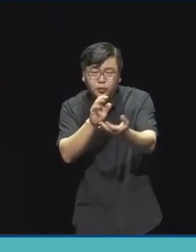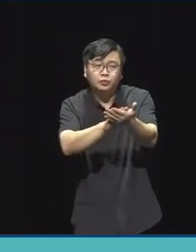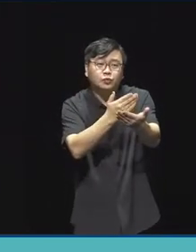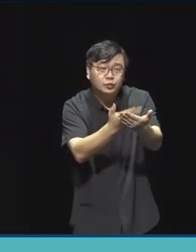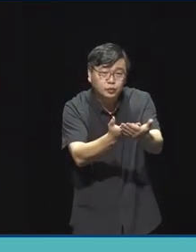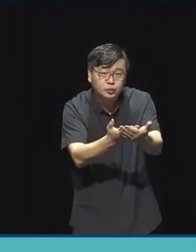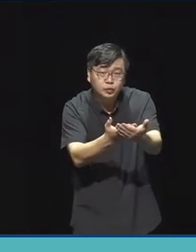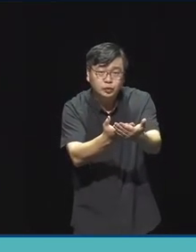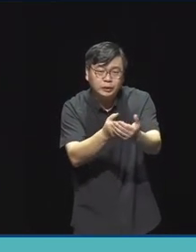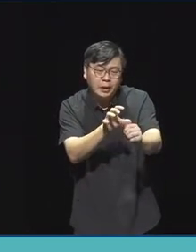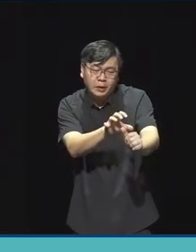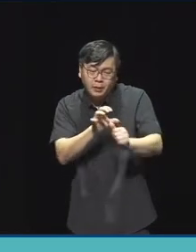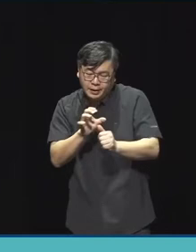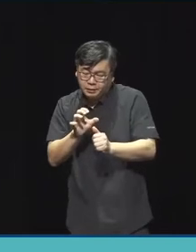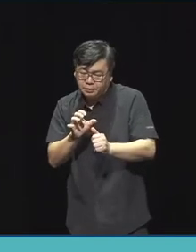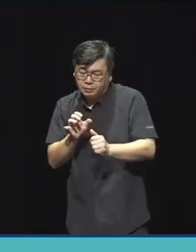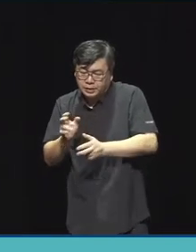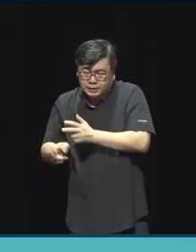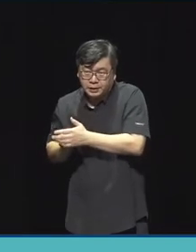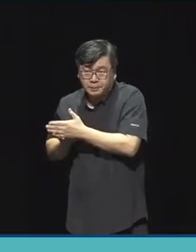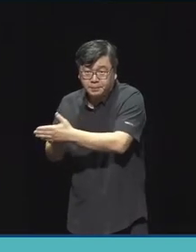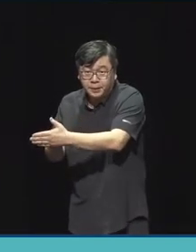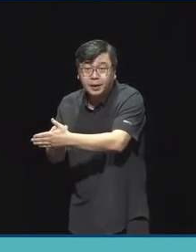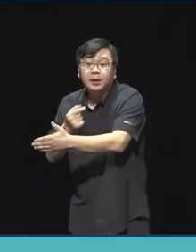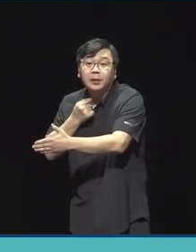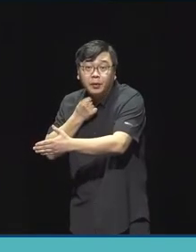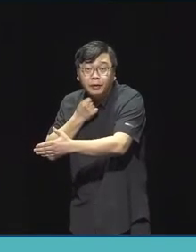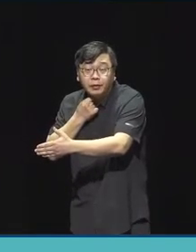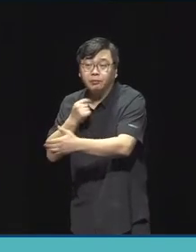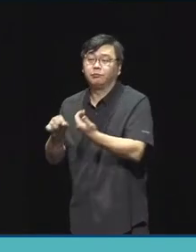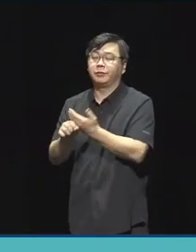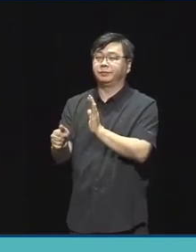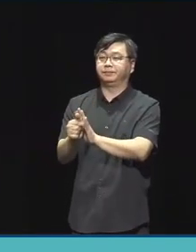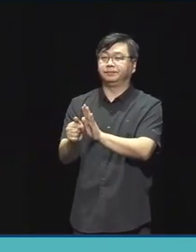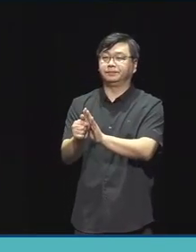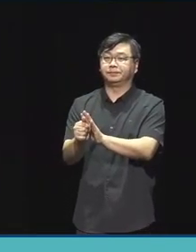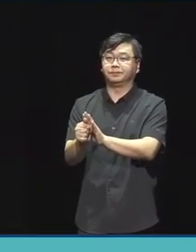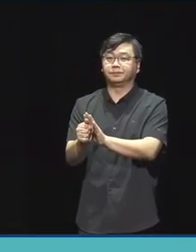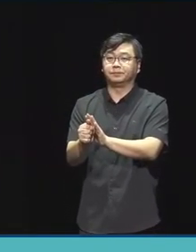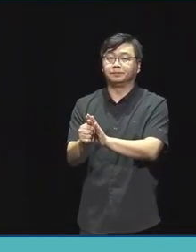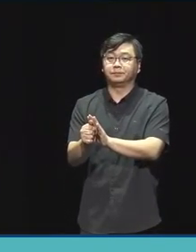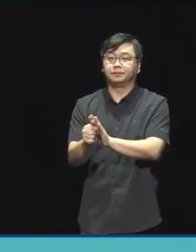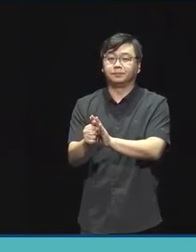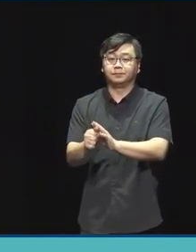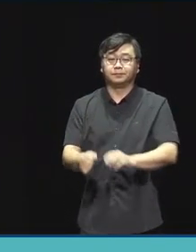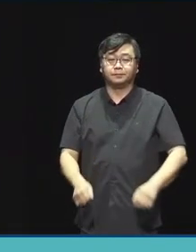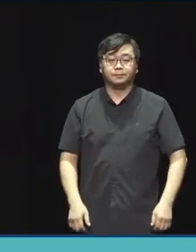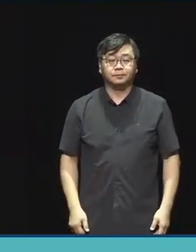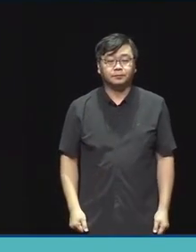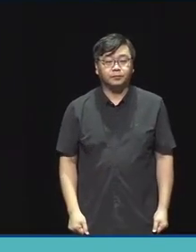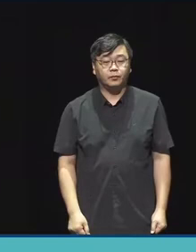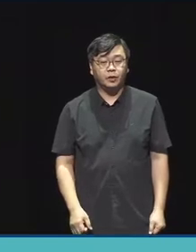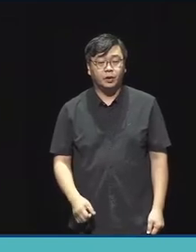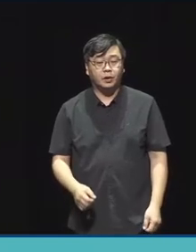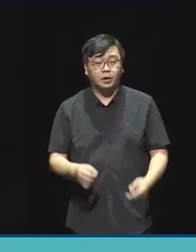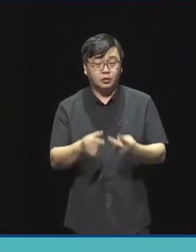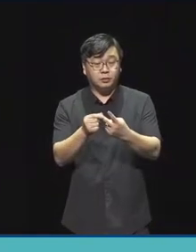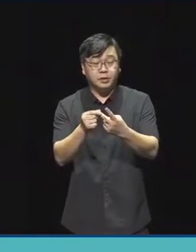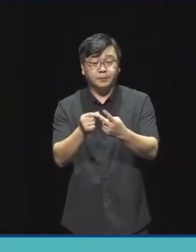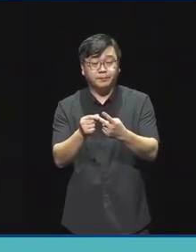또는 활용하는 그런 사업들을 할 수 있도록 지속하는 그런 지속 활용서 그리고